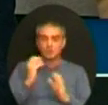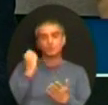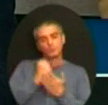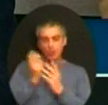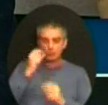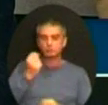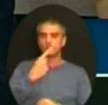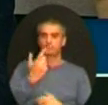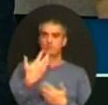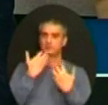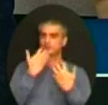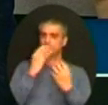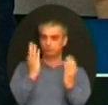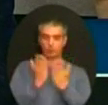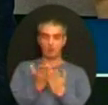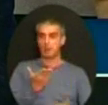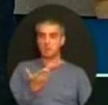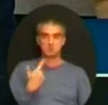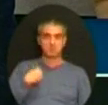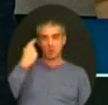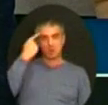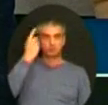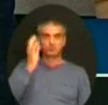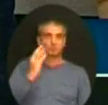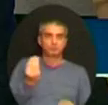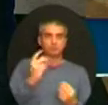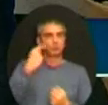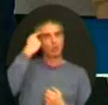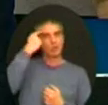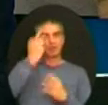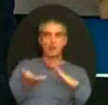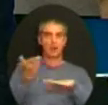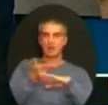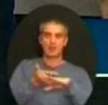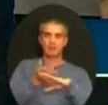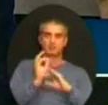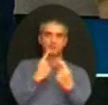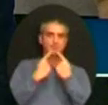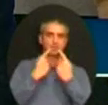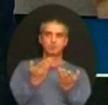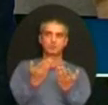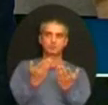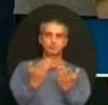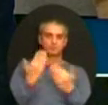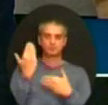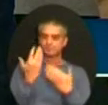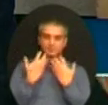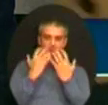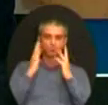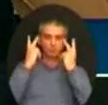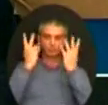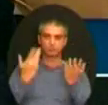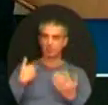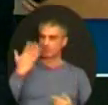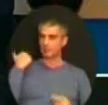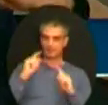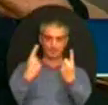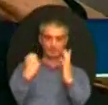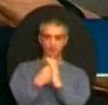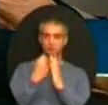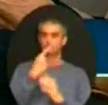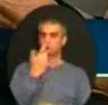בעוד שבוע, הנה הסיפור של אילת, שאני לא חושב שמישהו בכלל העלה אותו באיזשהו מקום בדיונים, הוא סיפור מאוד משמעותי, אני הייתי שם במקרה